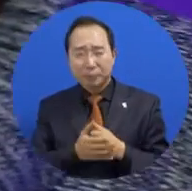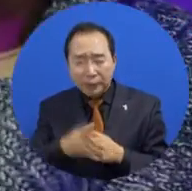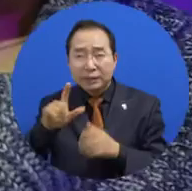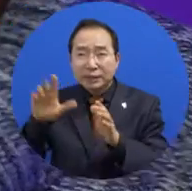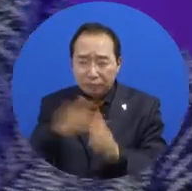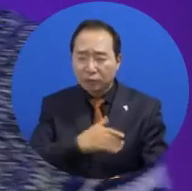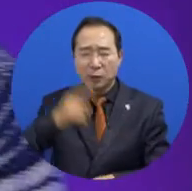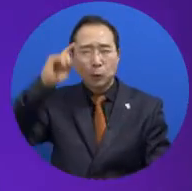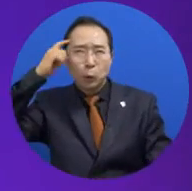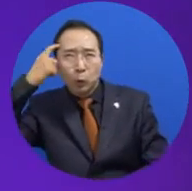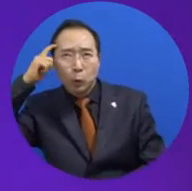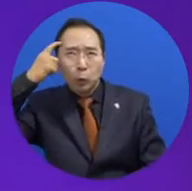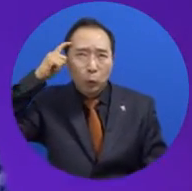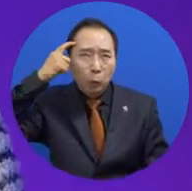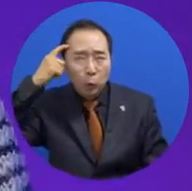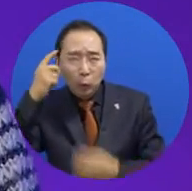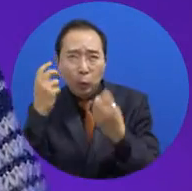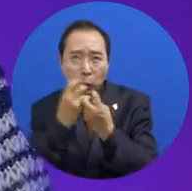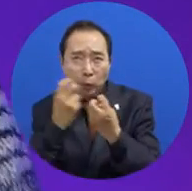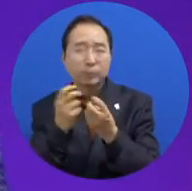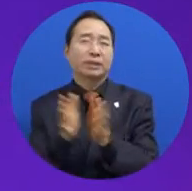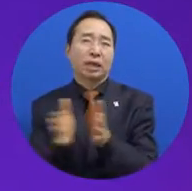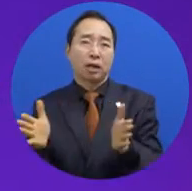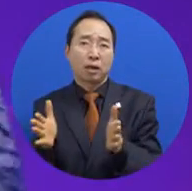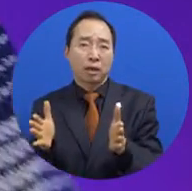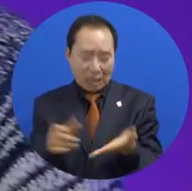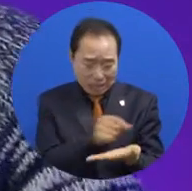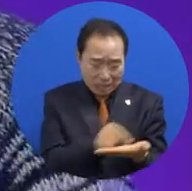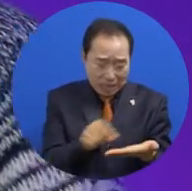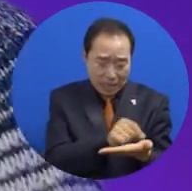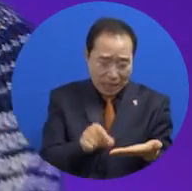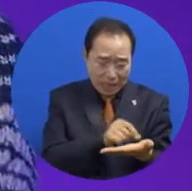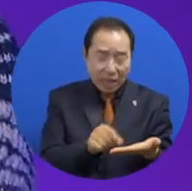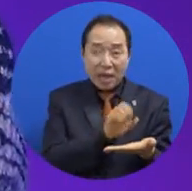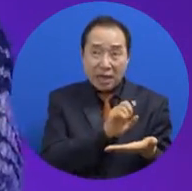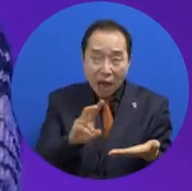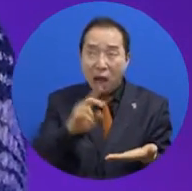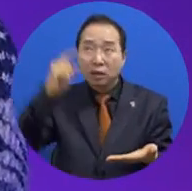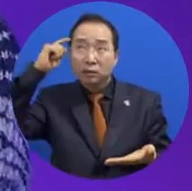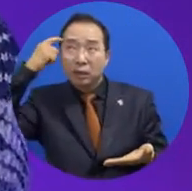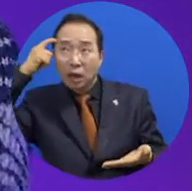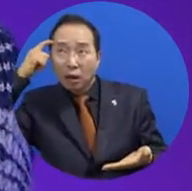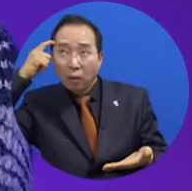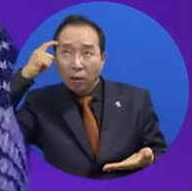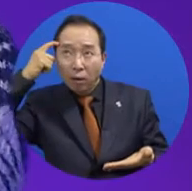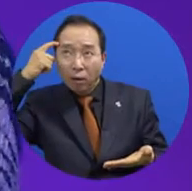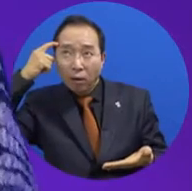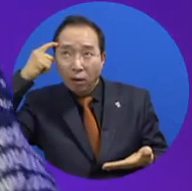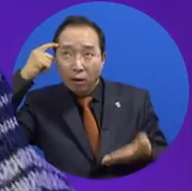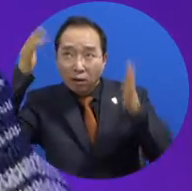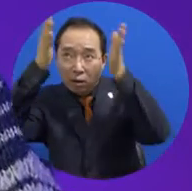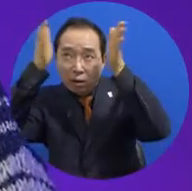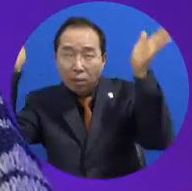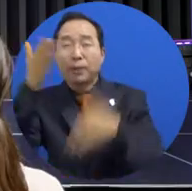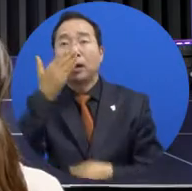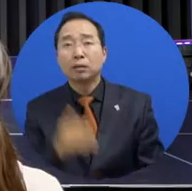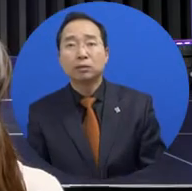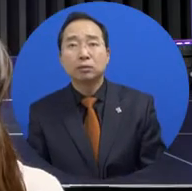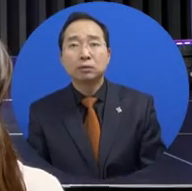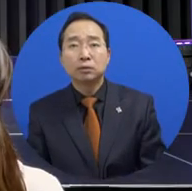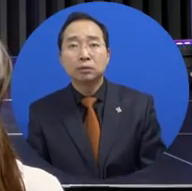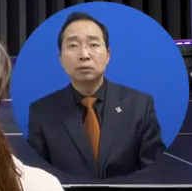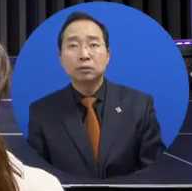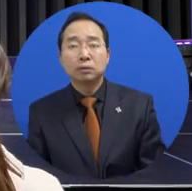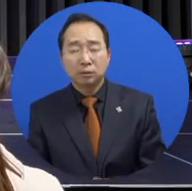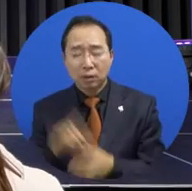이 사유하는 거를 그때부터 시작합니다. 글쓰기를 안 하면 사유의 패턴을 바꿀 계기가 없어져요. 그래서